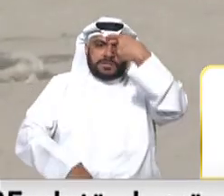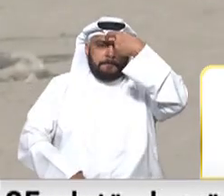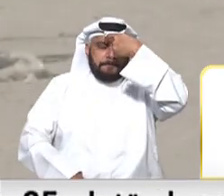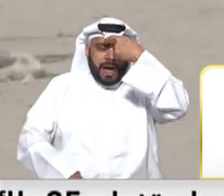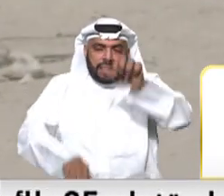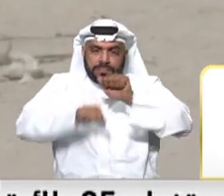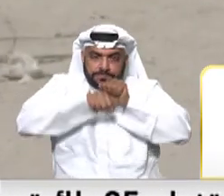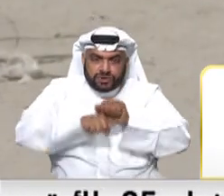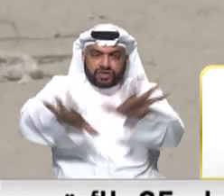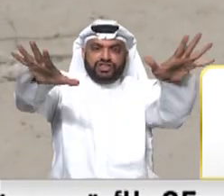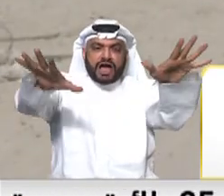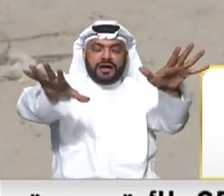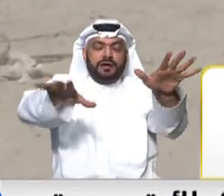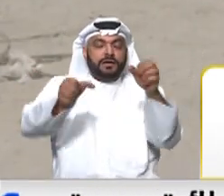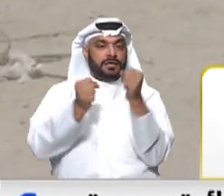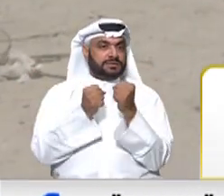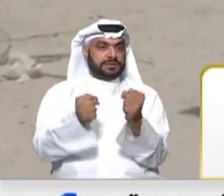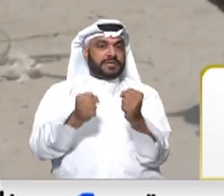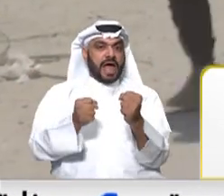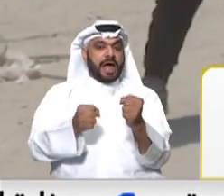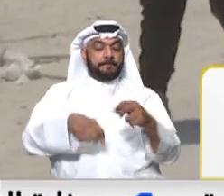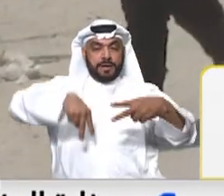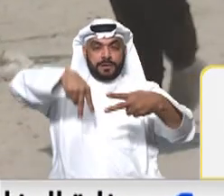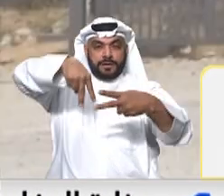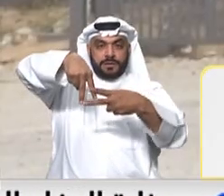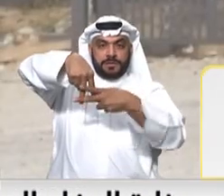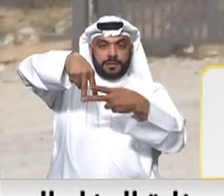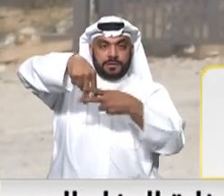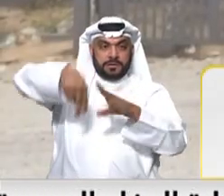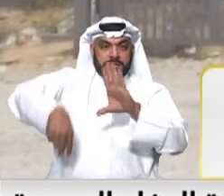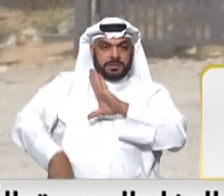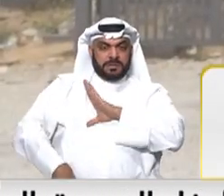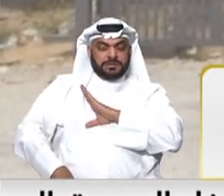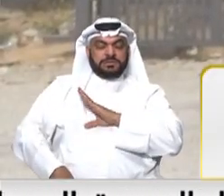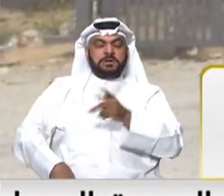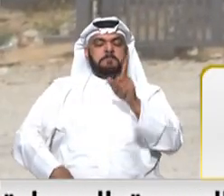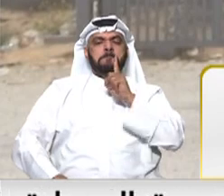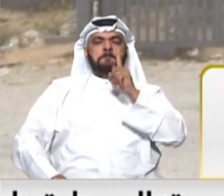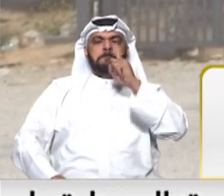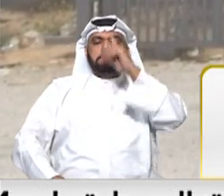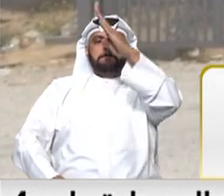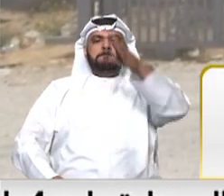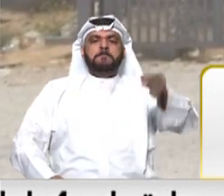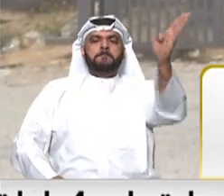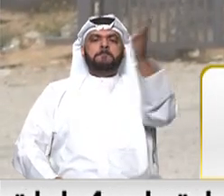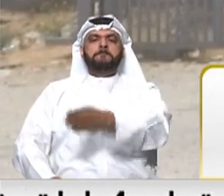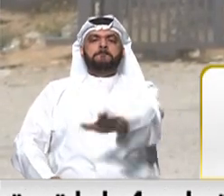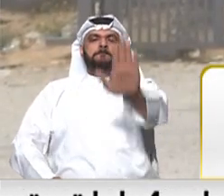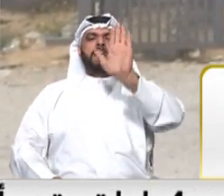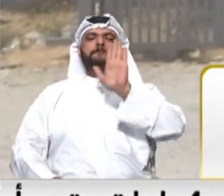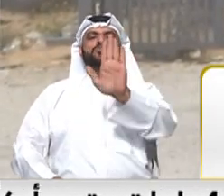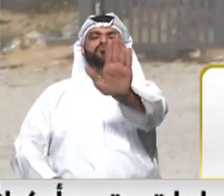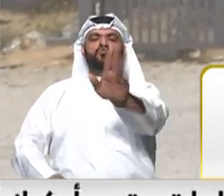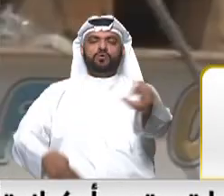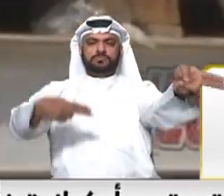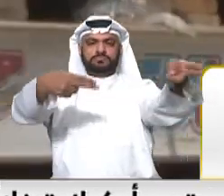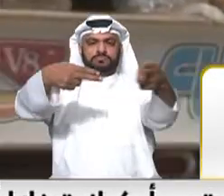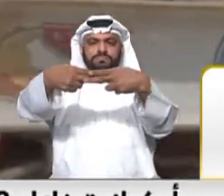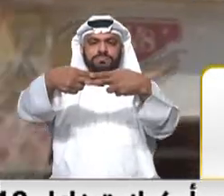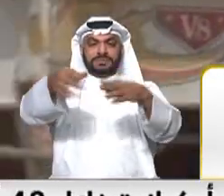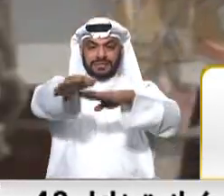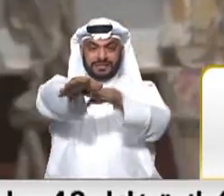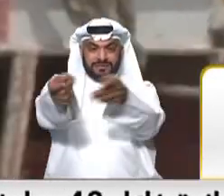للحياة، لكن الاحتلال الإسرائيلي لا زال يمنع دخول شيء للقطاع الذي يعيش